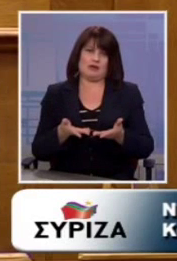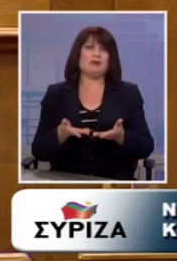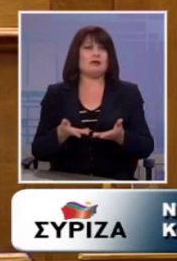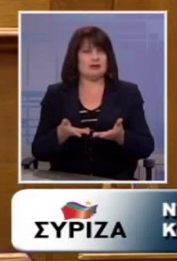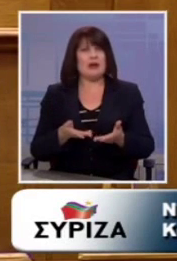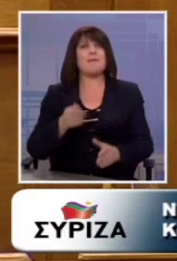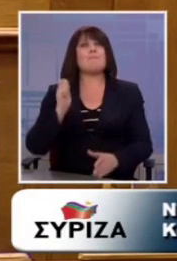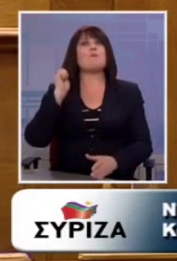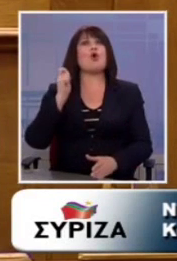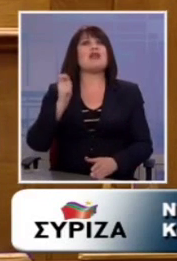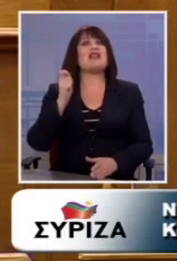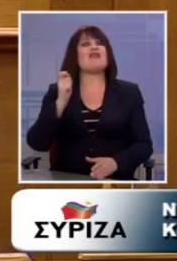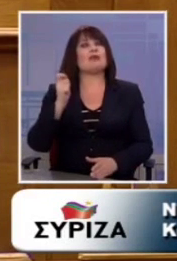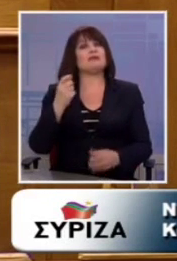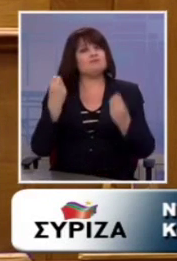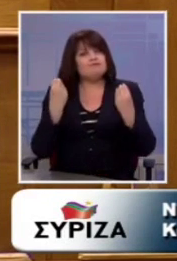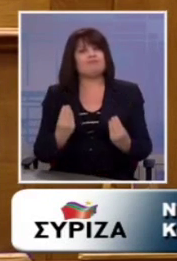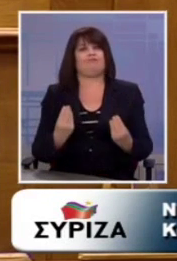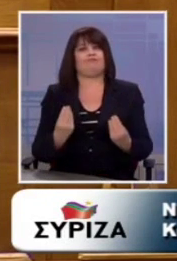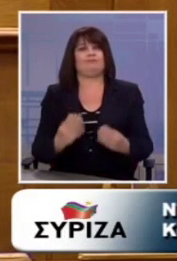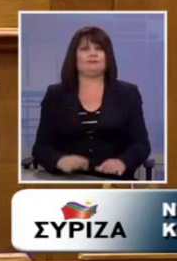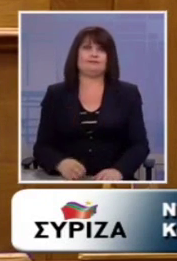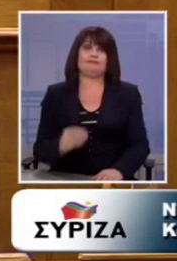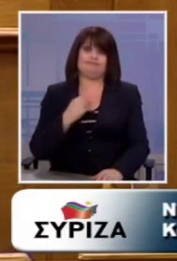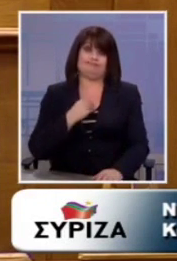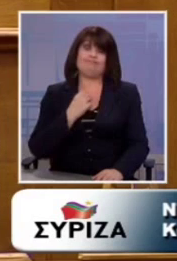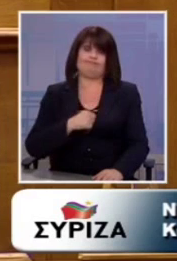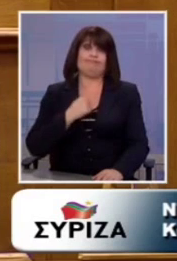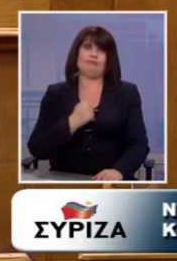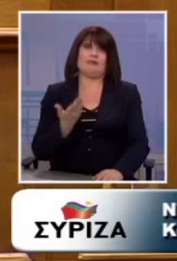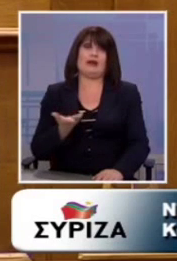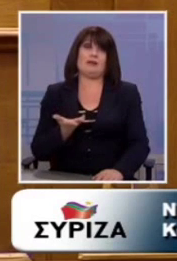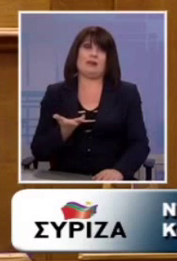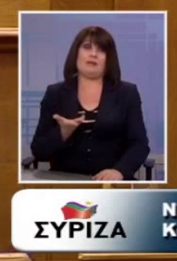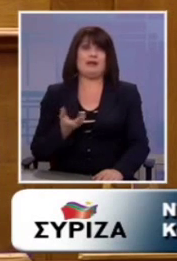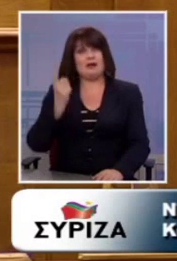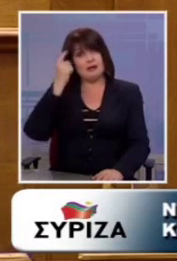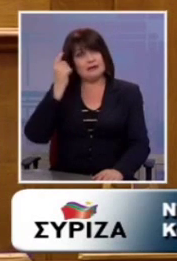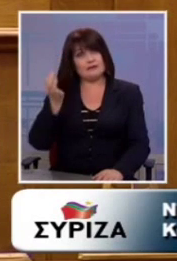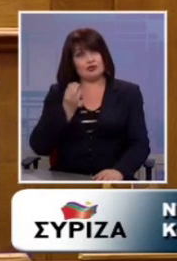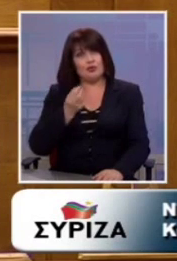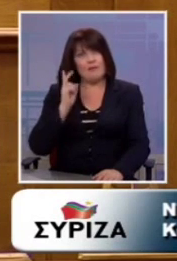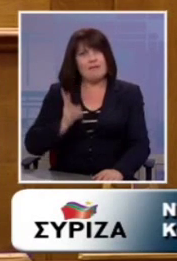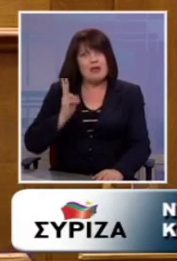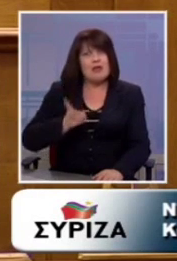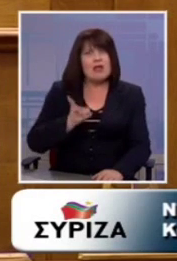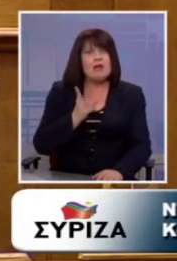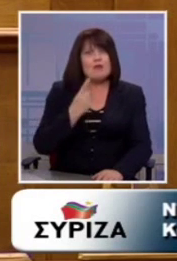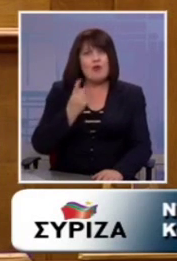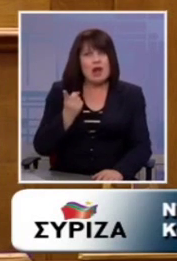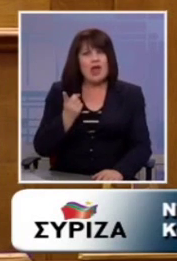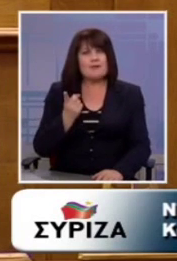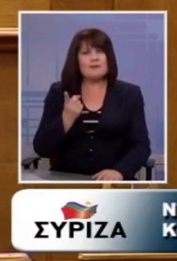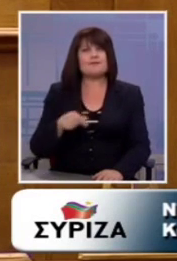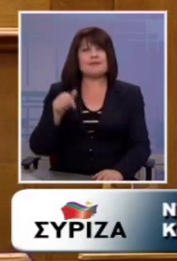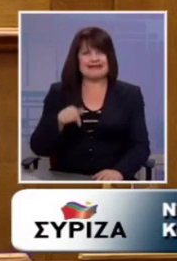του πολιτεύματός μας. Είναι λυπηρό ότι σε αυτήν την αντίληψη της κινδυνολογίας, που